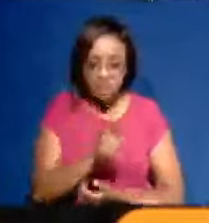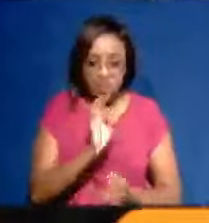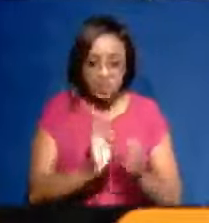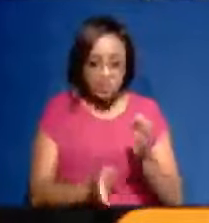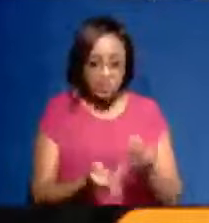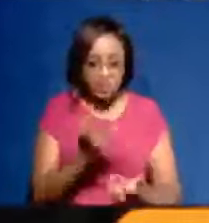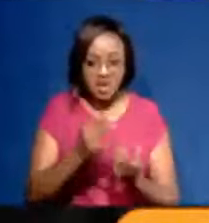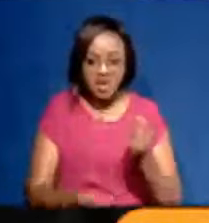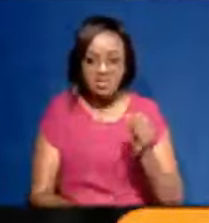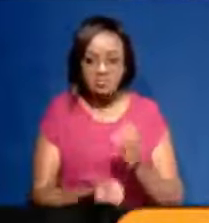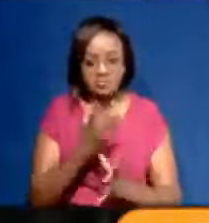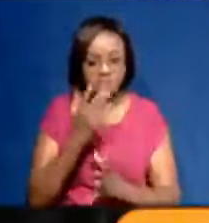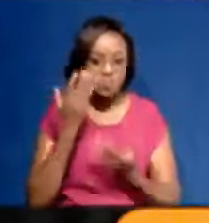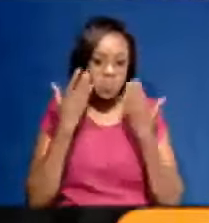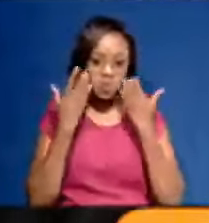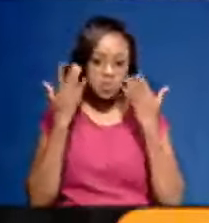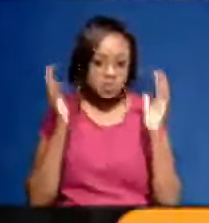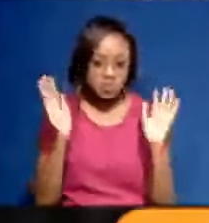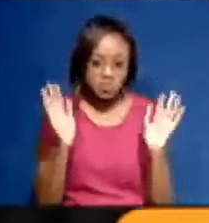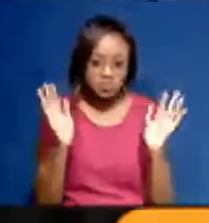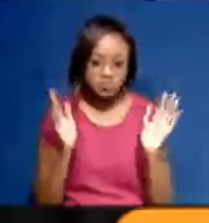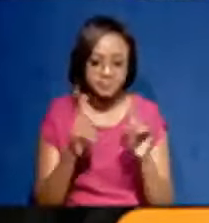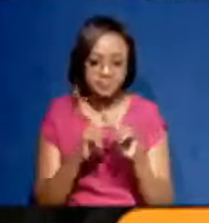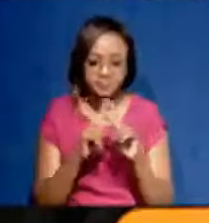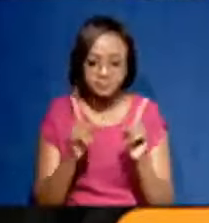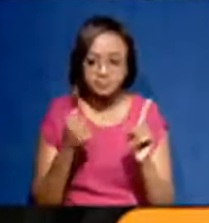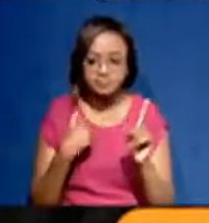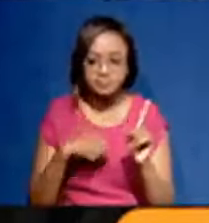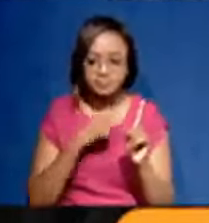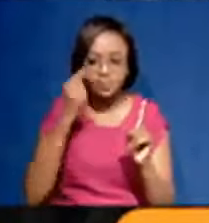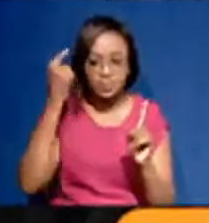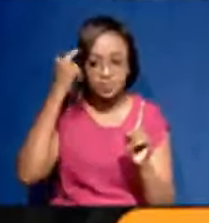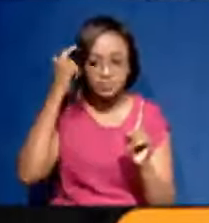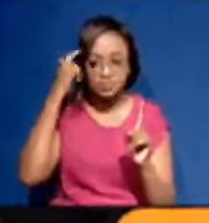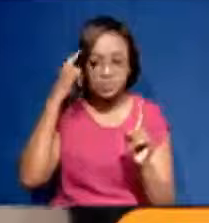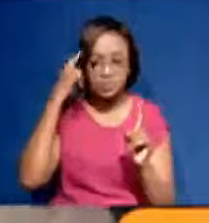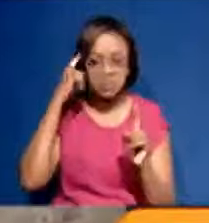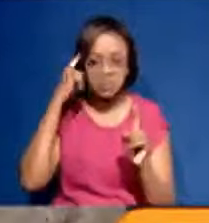haijatabrikana, lakini tunaona kama ni